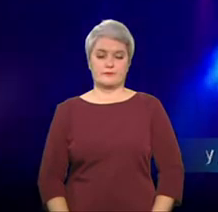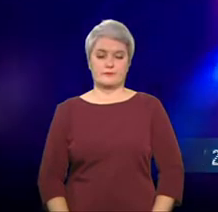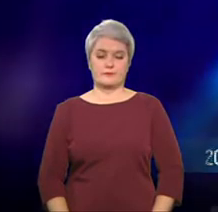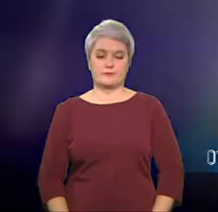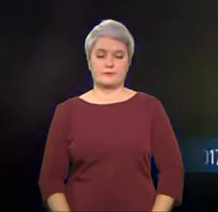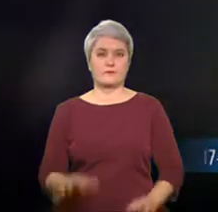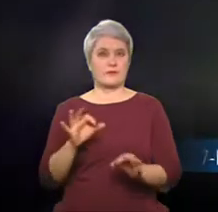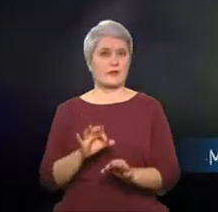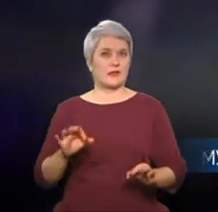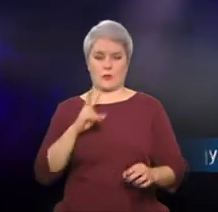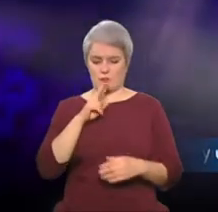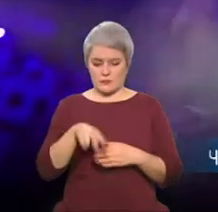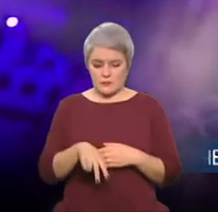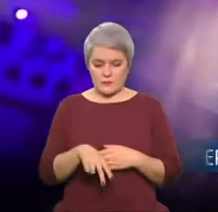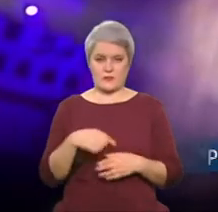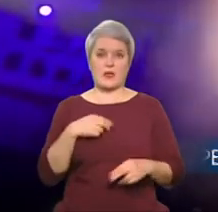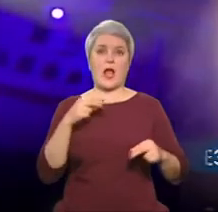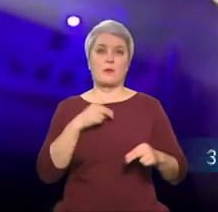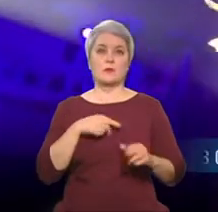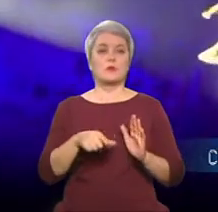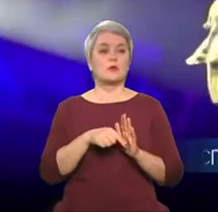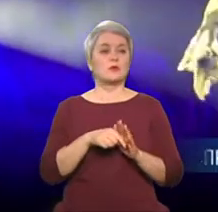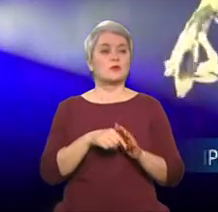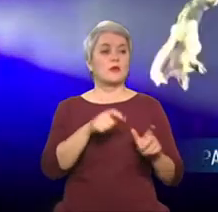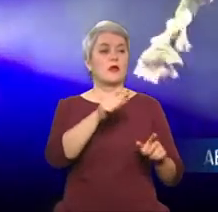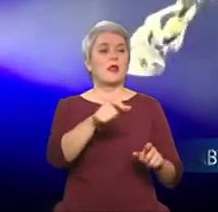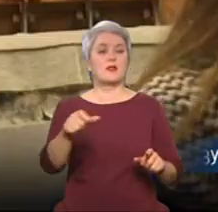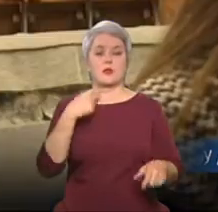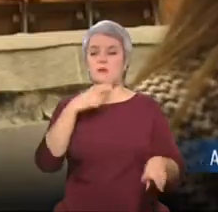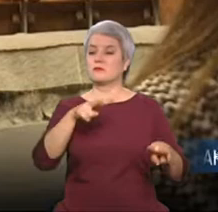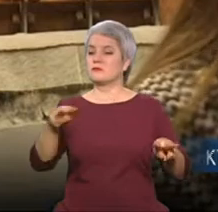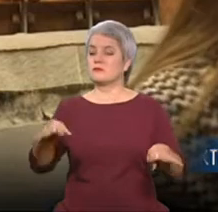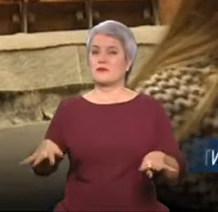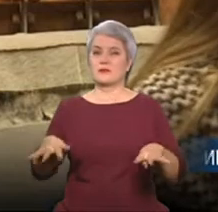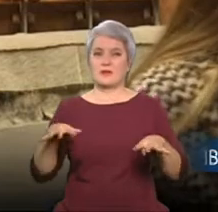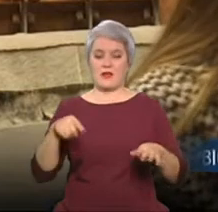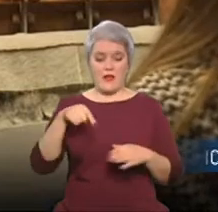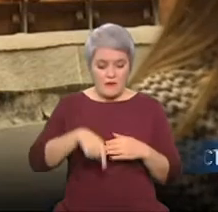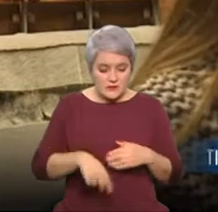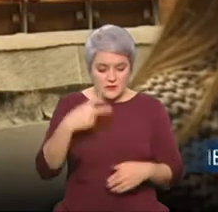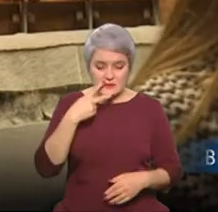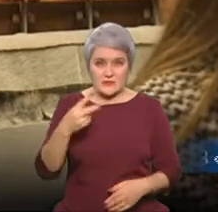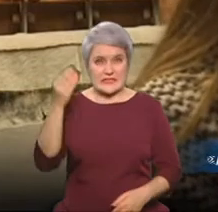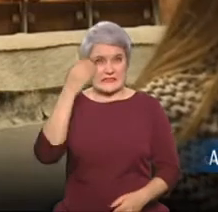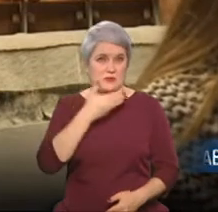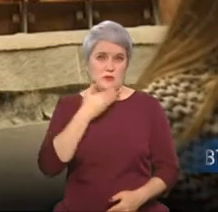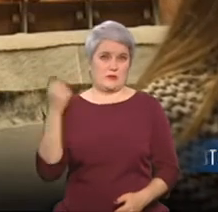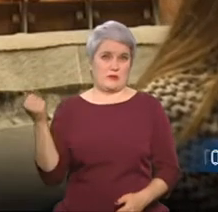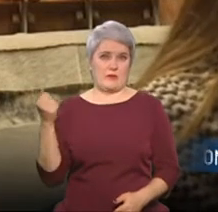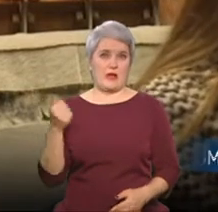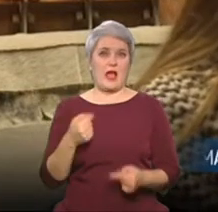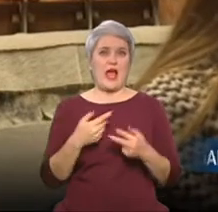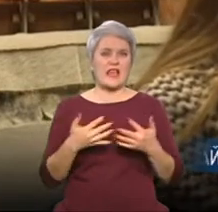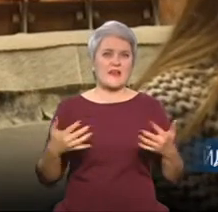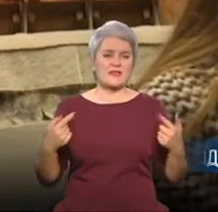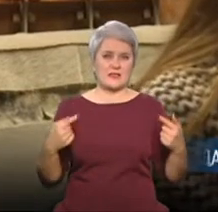Я ніколи не дивлюся вниз. Я працюю з глядачем. Я дивлюсь в зал. Вниз дивитися немає сенсу. Реквізит різноманітний, починаючи від